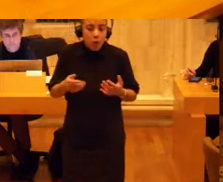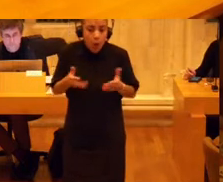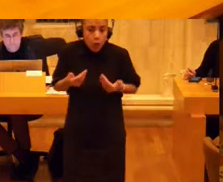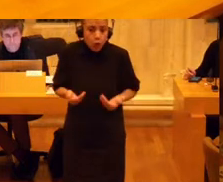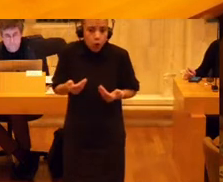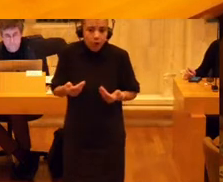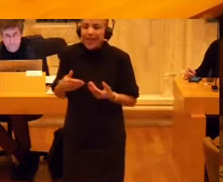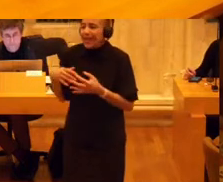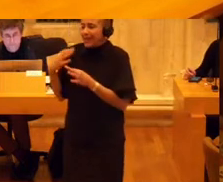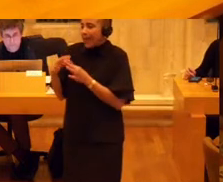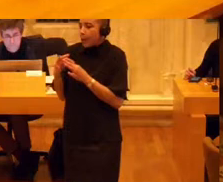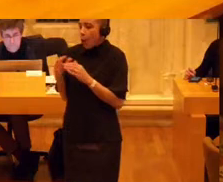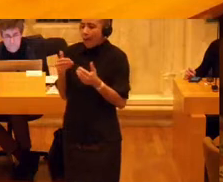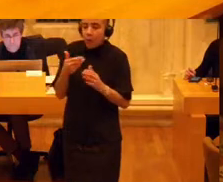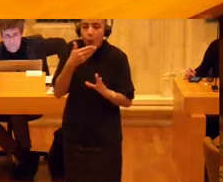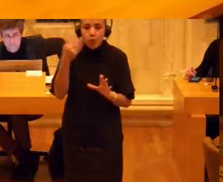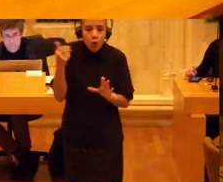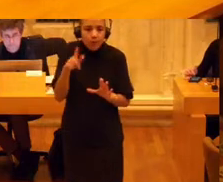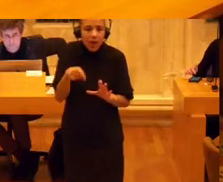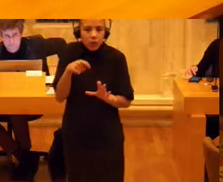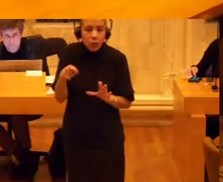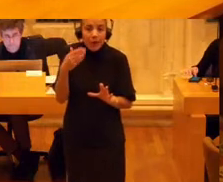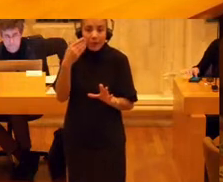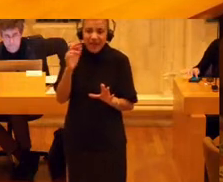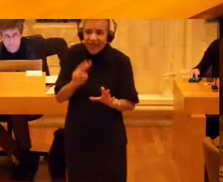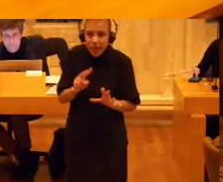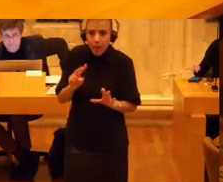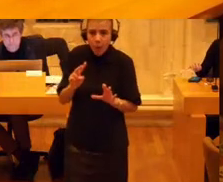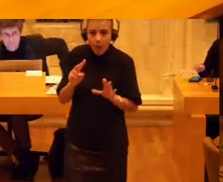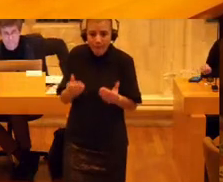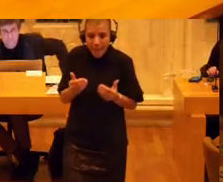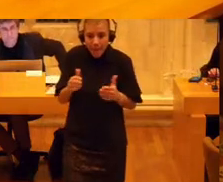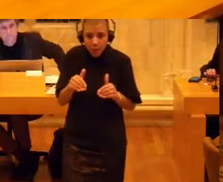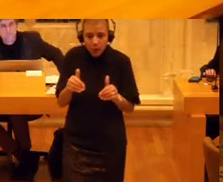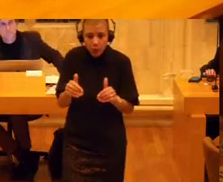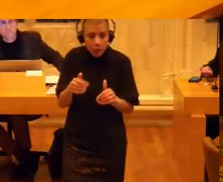septembre, ce dispositif sera bien sûr prolongé.